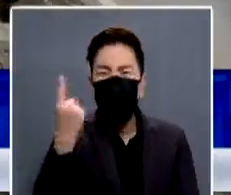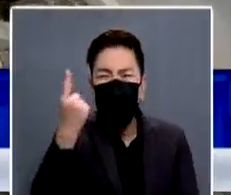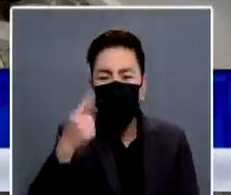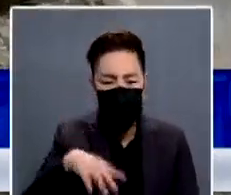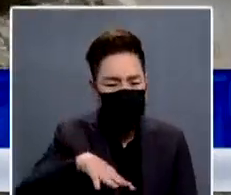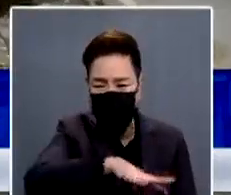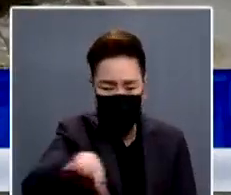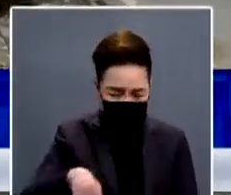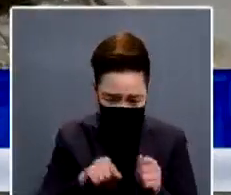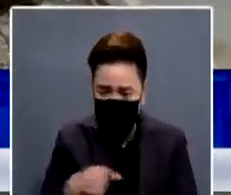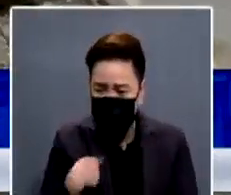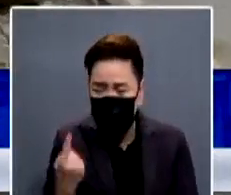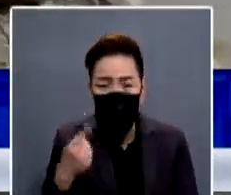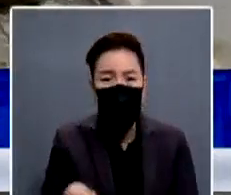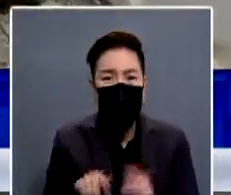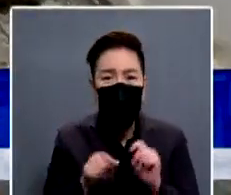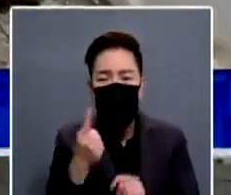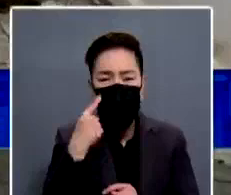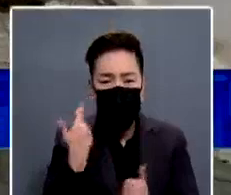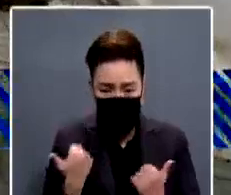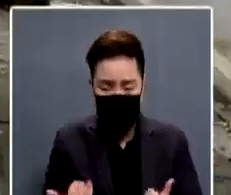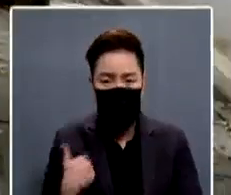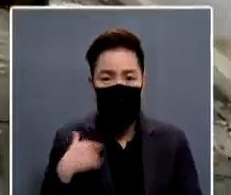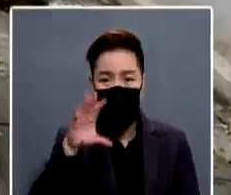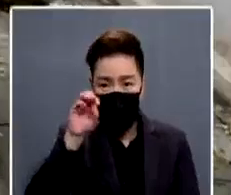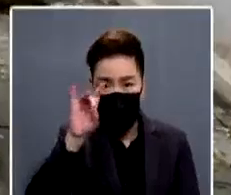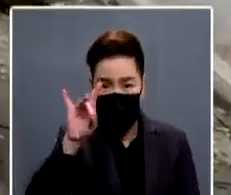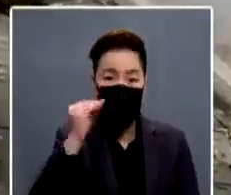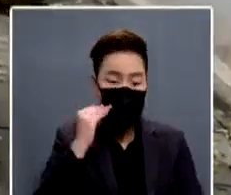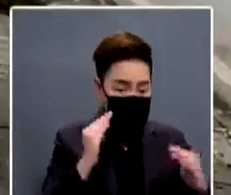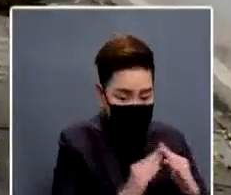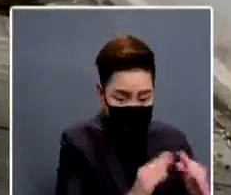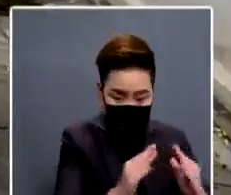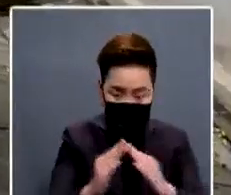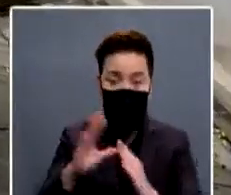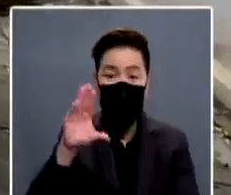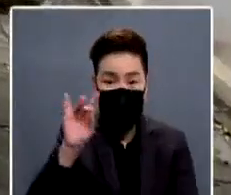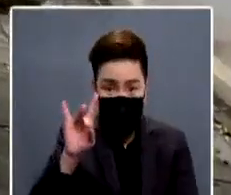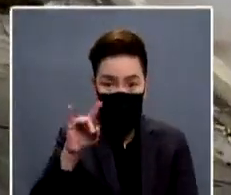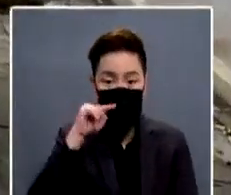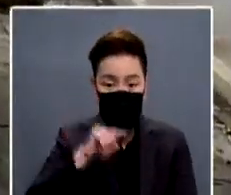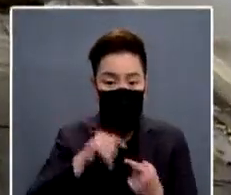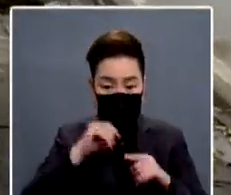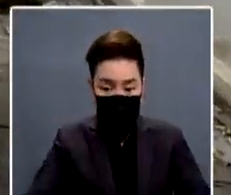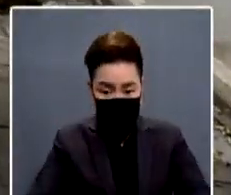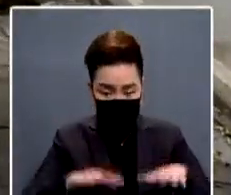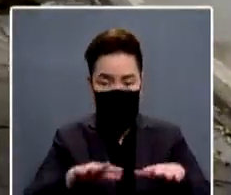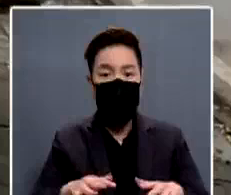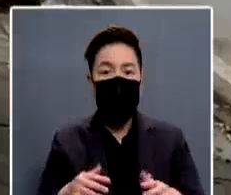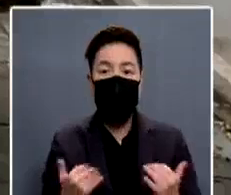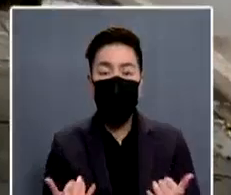เนี่ยผูกตอนนี้เหรอคะทั้งหมดเลย58ของคาเรือนที่เฉพาะที่น้ำท่วมน ะ แล้ว